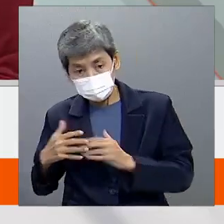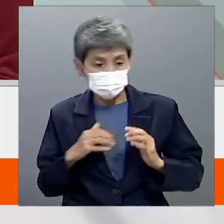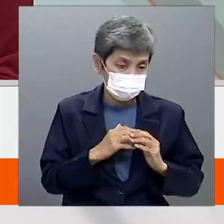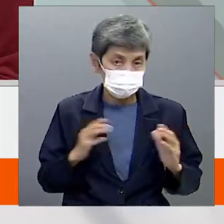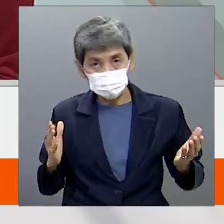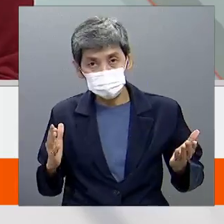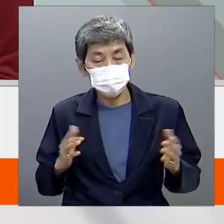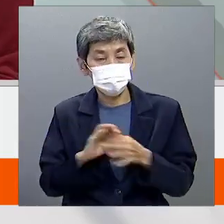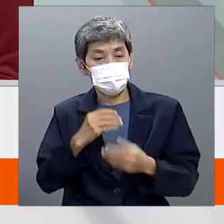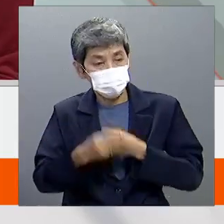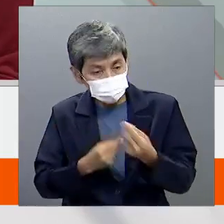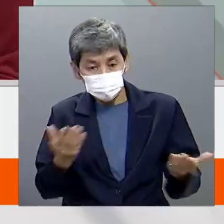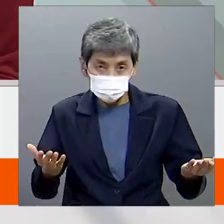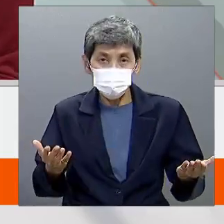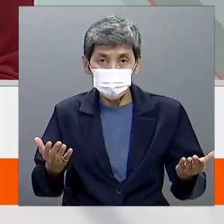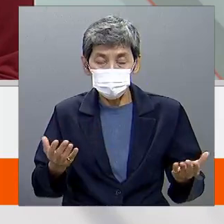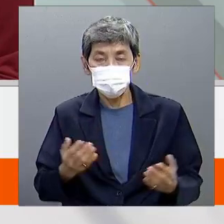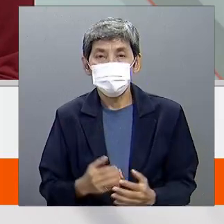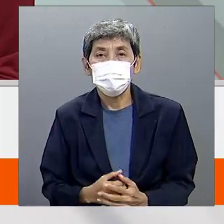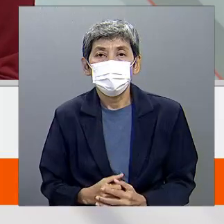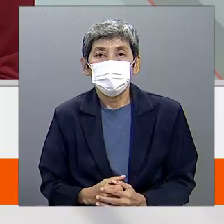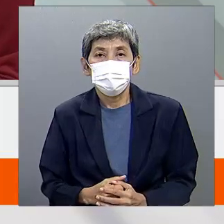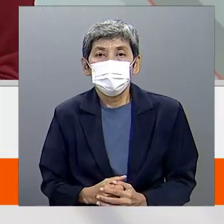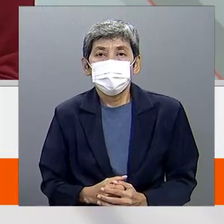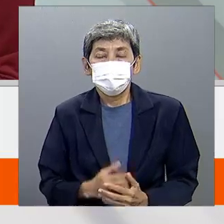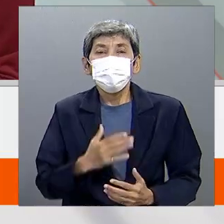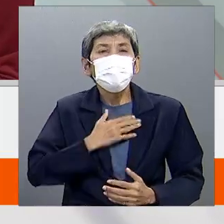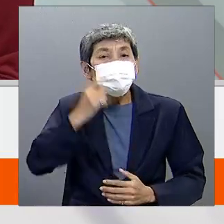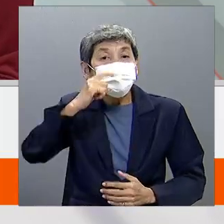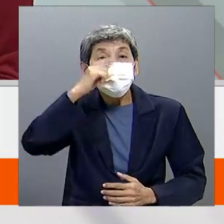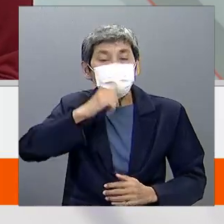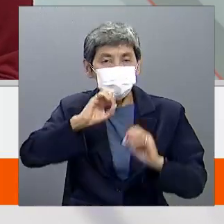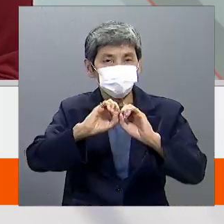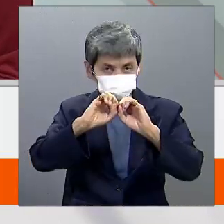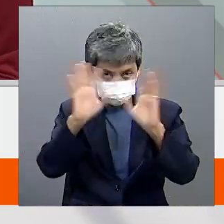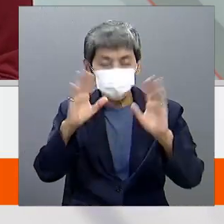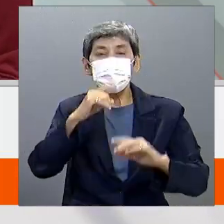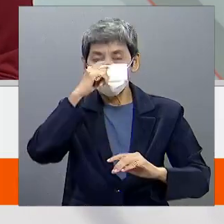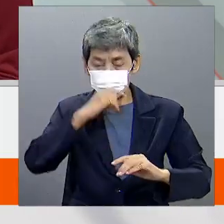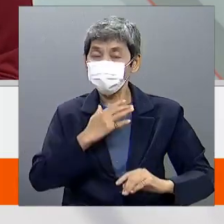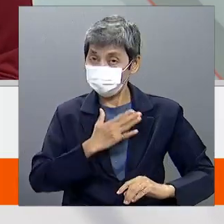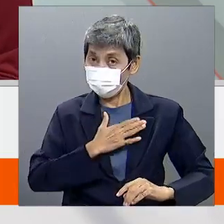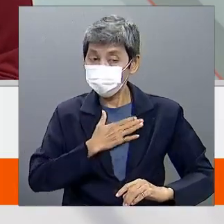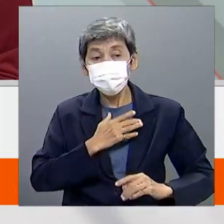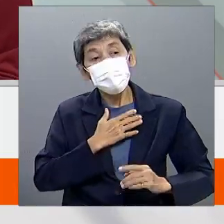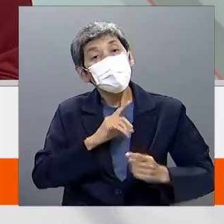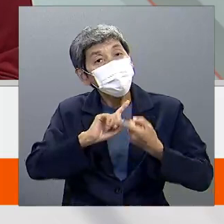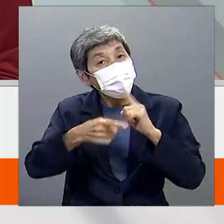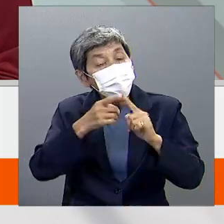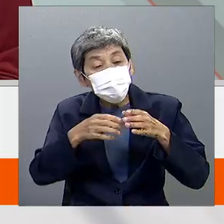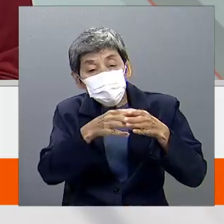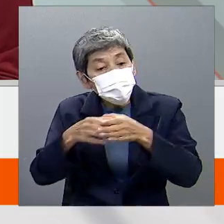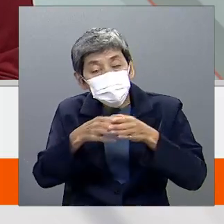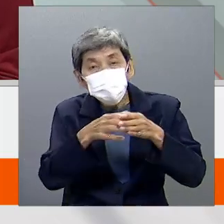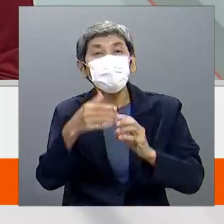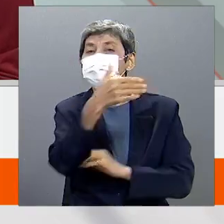นะคะ ผมคิดว่าประเทศไทยเนี่ยชัดเจนนะว่าเราก็เป็นสมาชิกอยู่ในองค์การสหประชาชาตินะเ